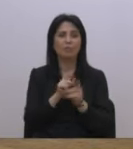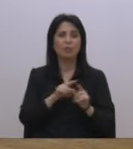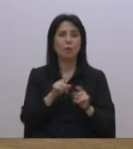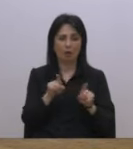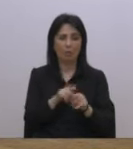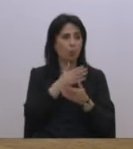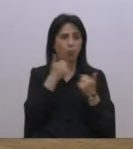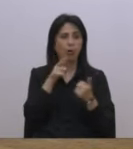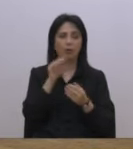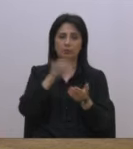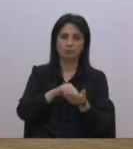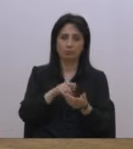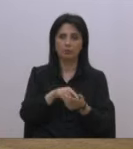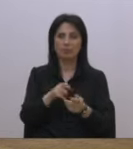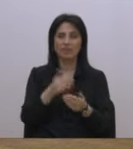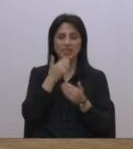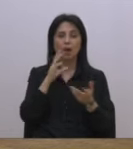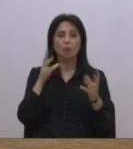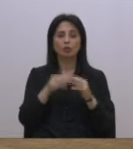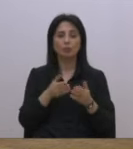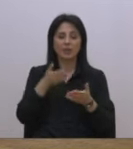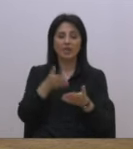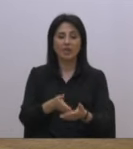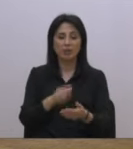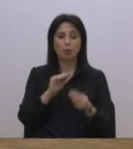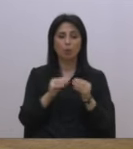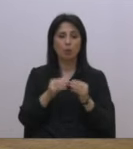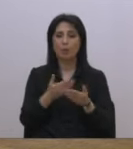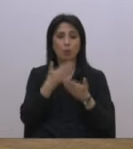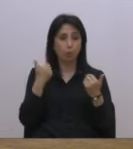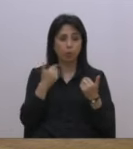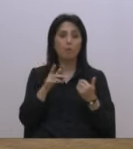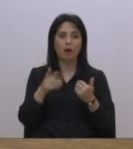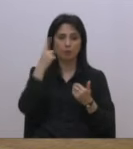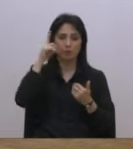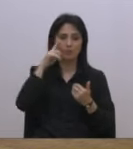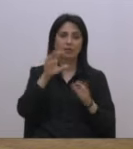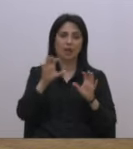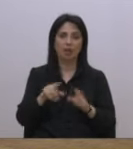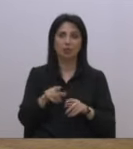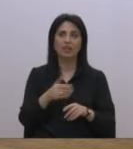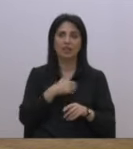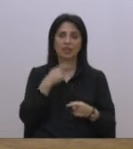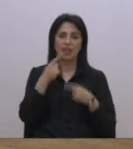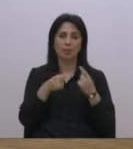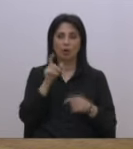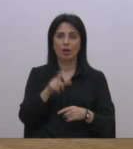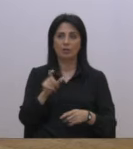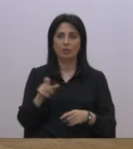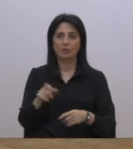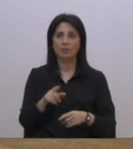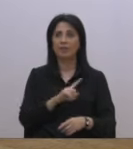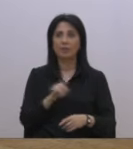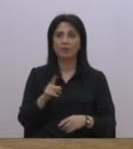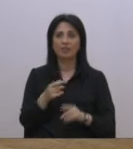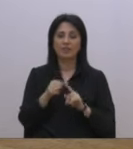კანონი თუ რაც ქვია. ეს ხო საბოლოო ჯამში იქამდე დადის, რომ პრობლემა არ არსებობს, მაგრამ უბრალოდ ამაზე გინდათ რომ ელაპარაკონ ადამიანებმა, მაგრამ